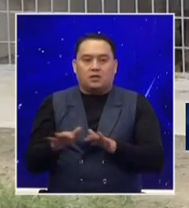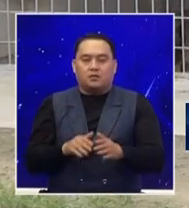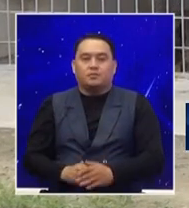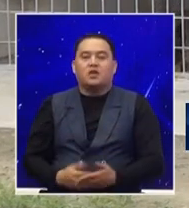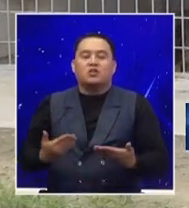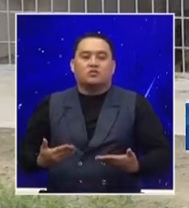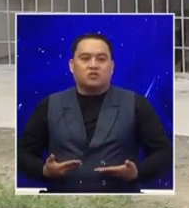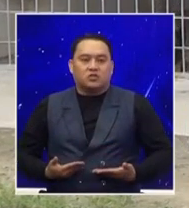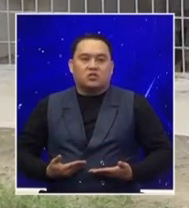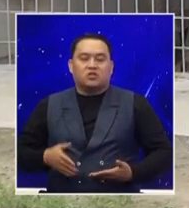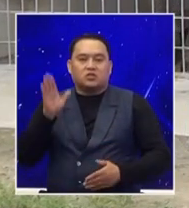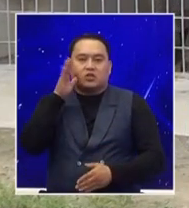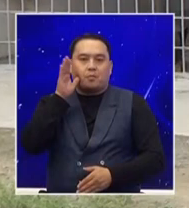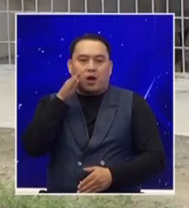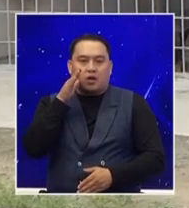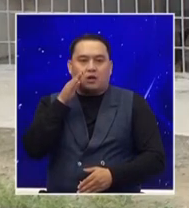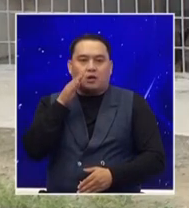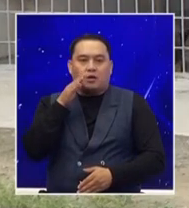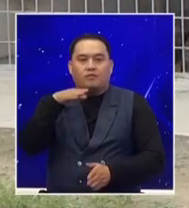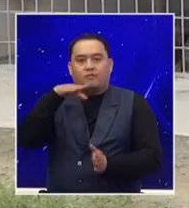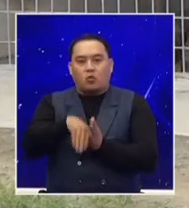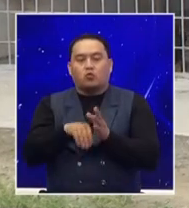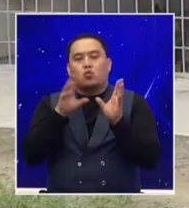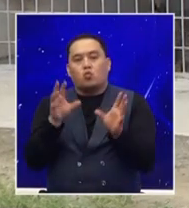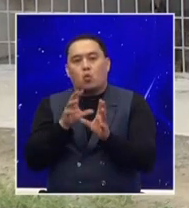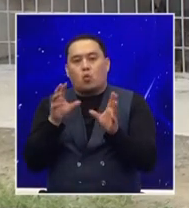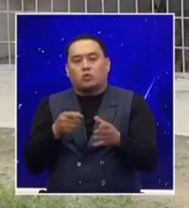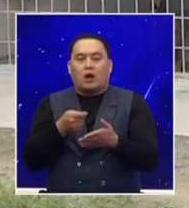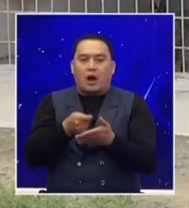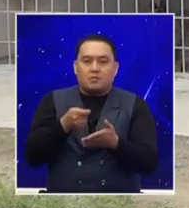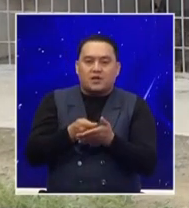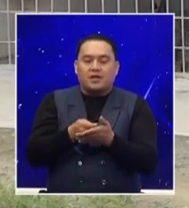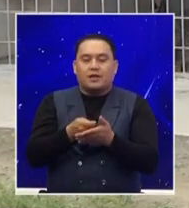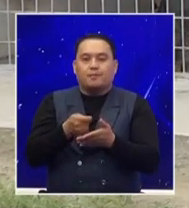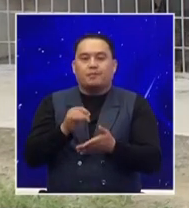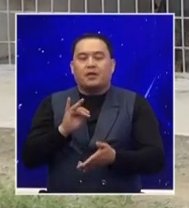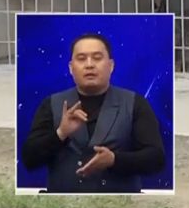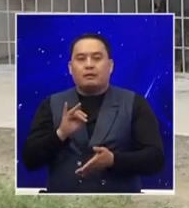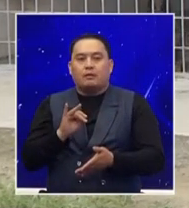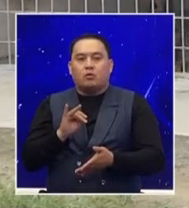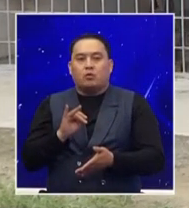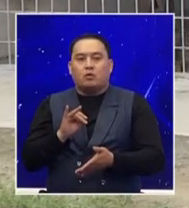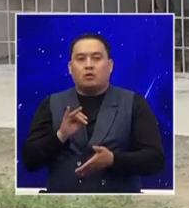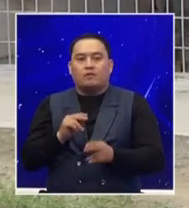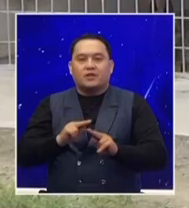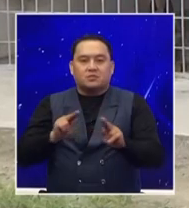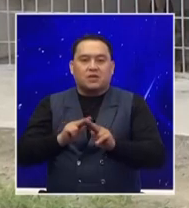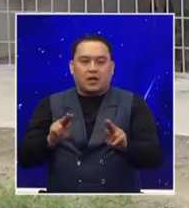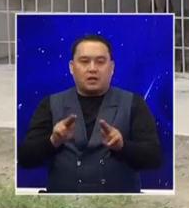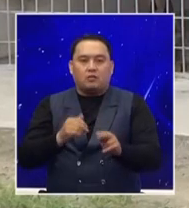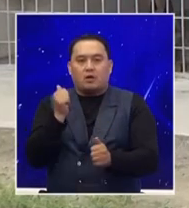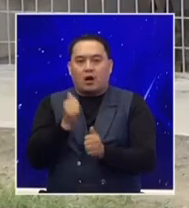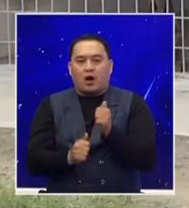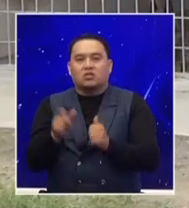жизни деятельности питомника входит уход, содержание, кормление и воспитание. У